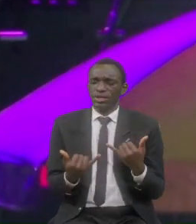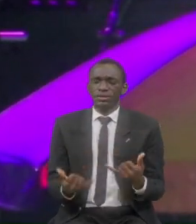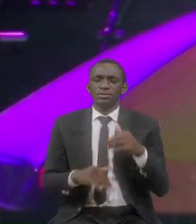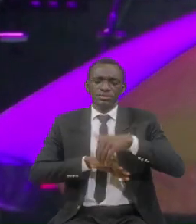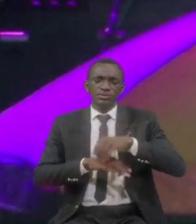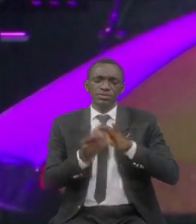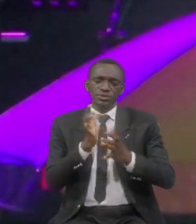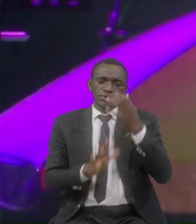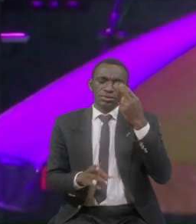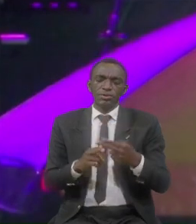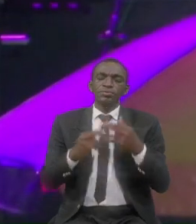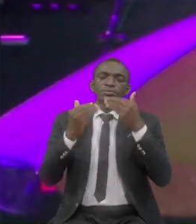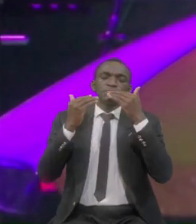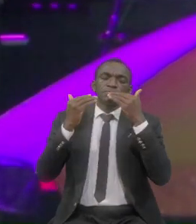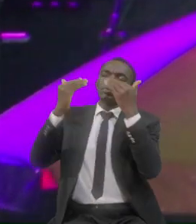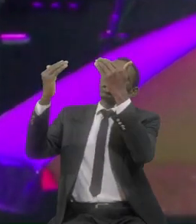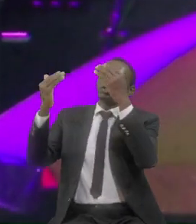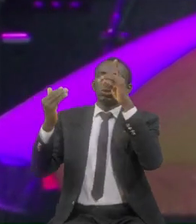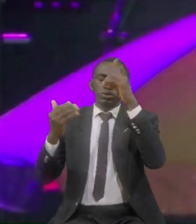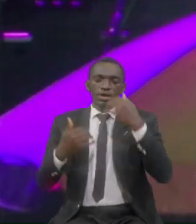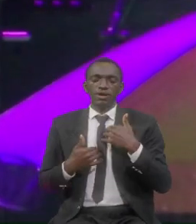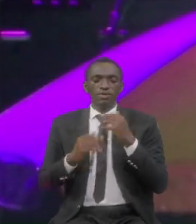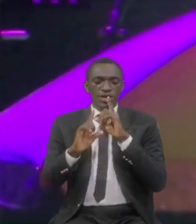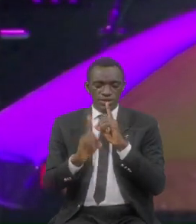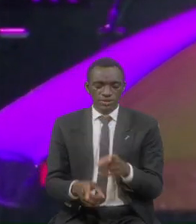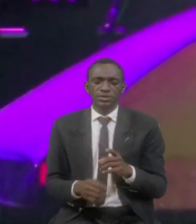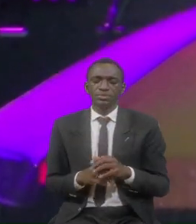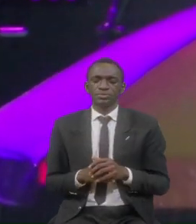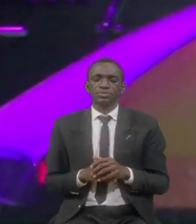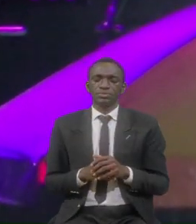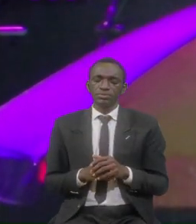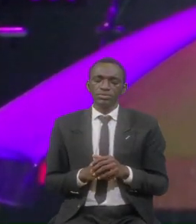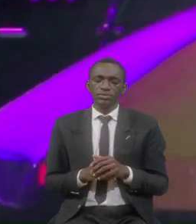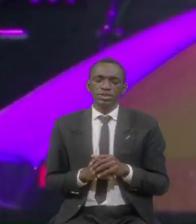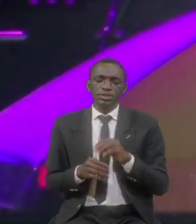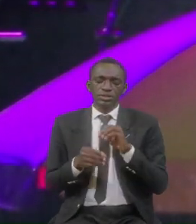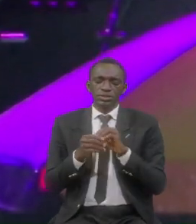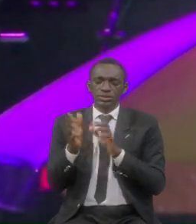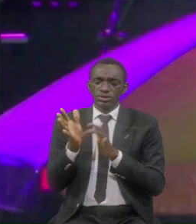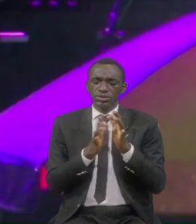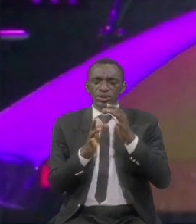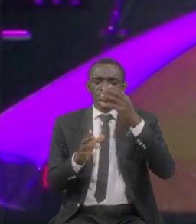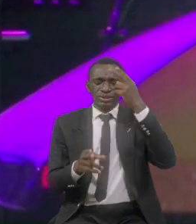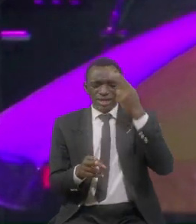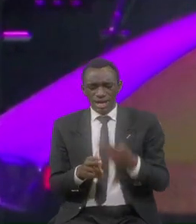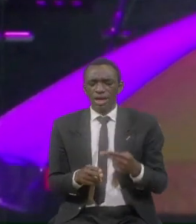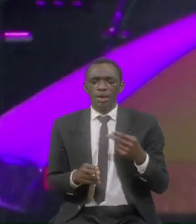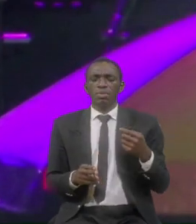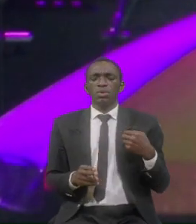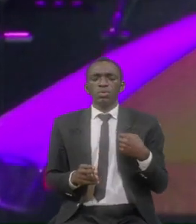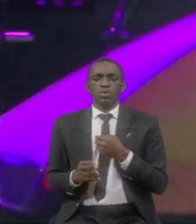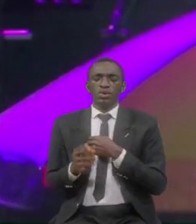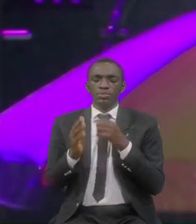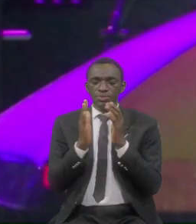have answered. Salamat tungod kang imong pangalan kanunay nagatubag. In Jesus' name we pray. Sa pangalan ni